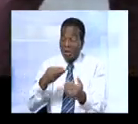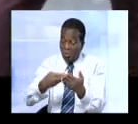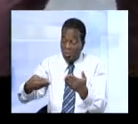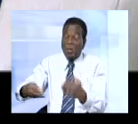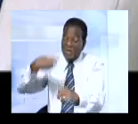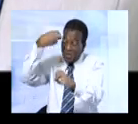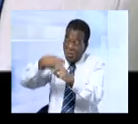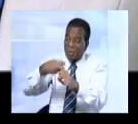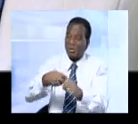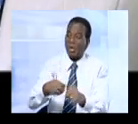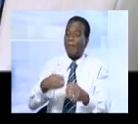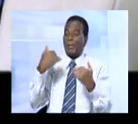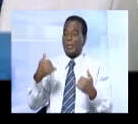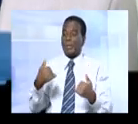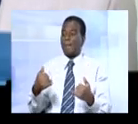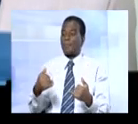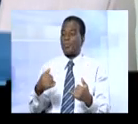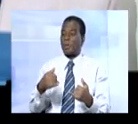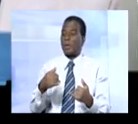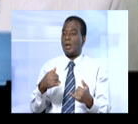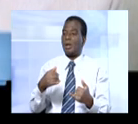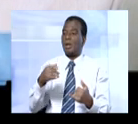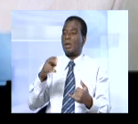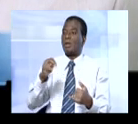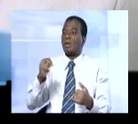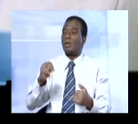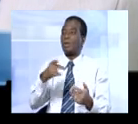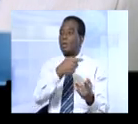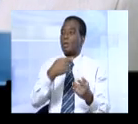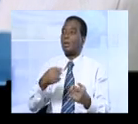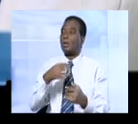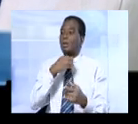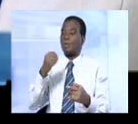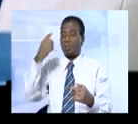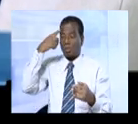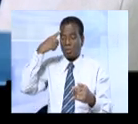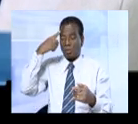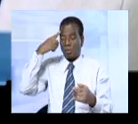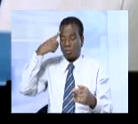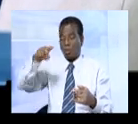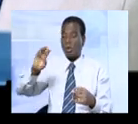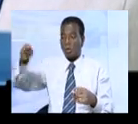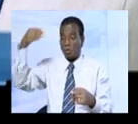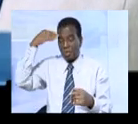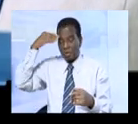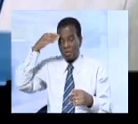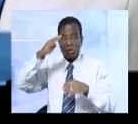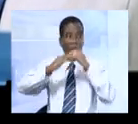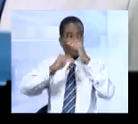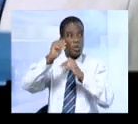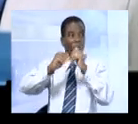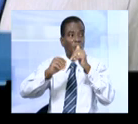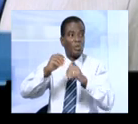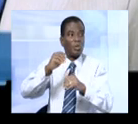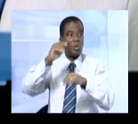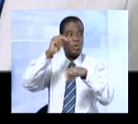ces techniciens. Désormais, qu'il y ait un mandat même spécial pour le ministère de la Construction de veiller que sur les travaux privés